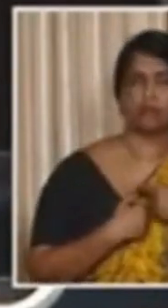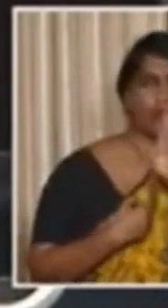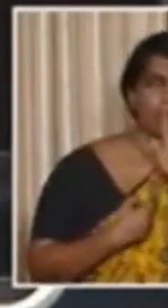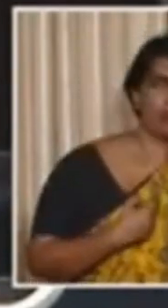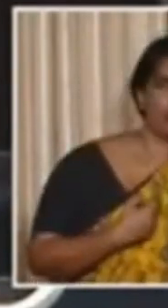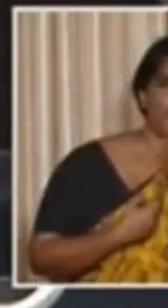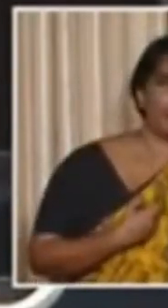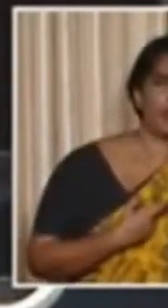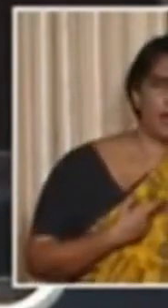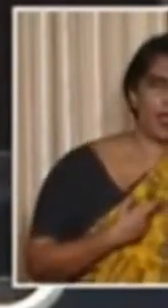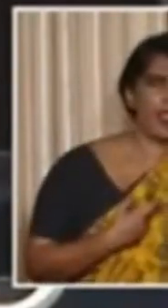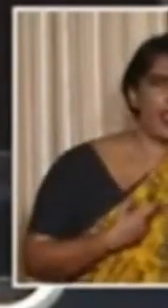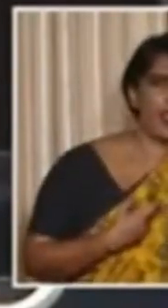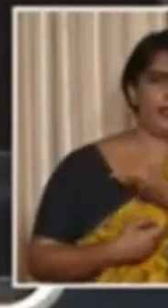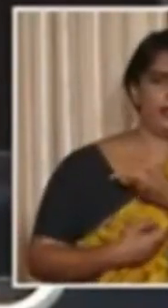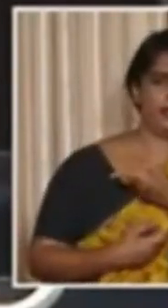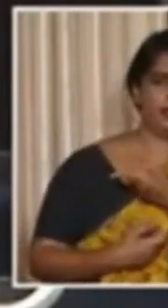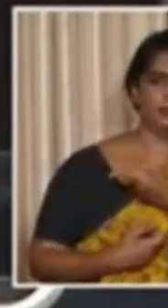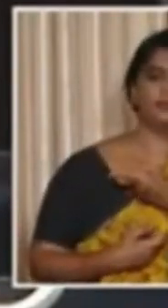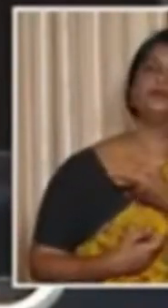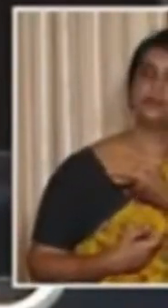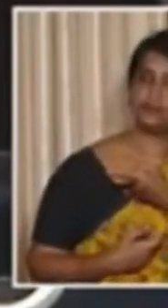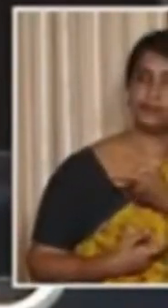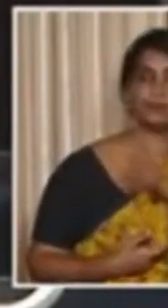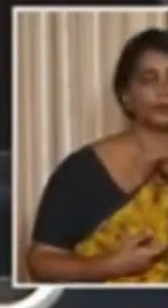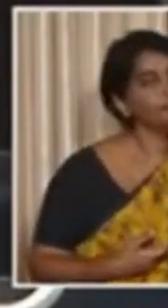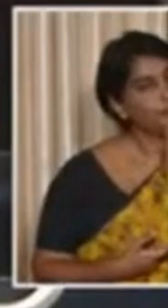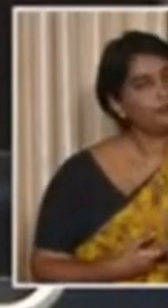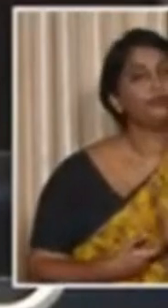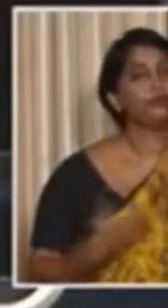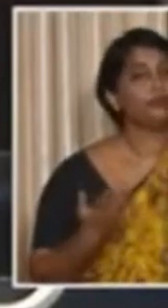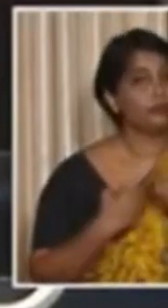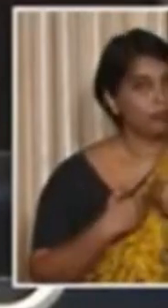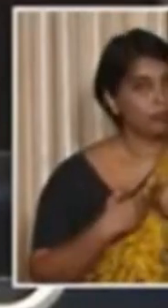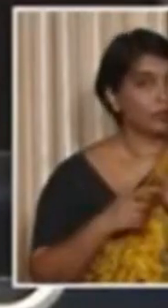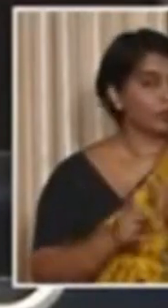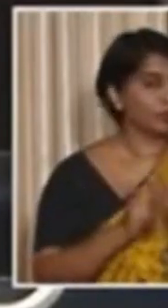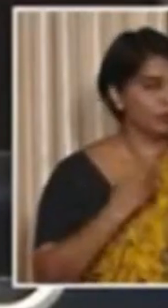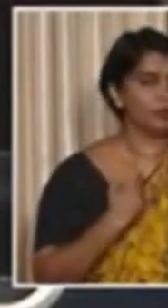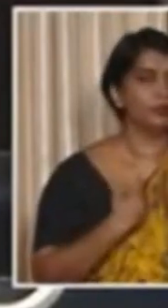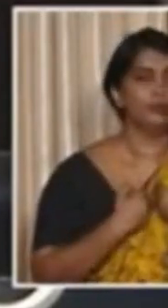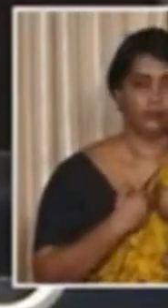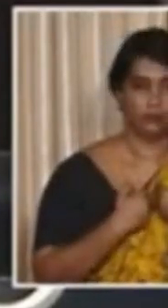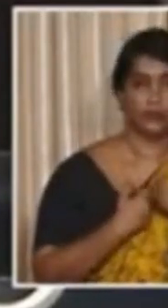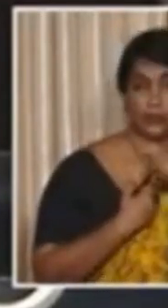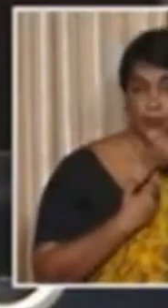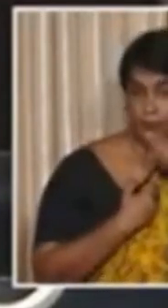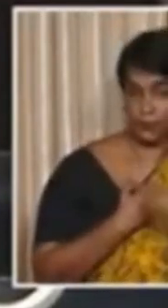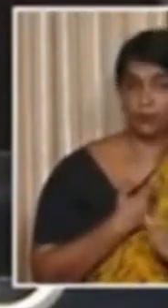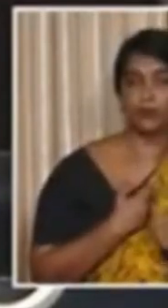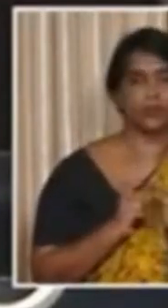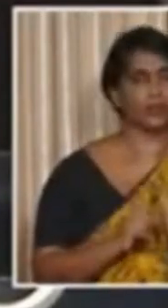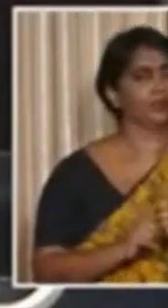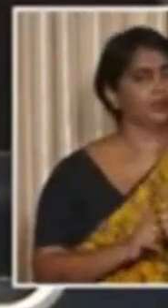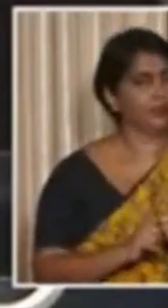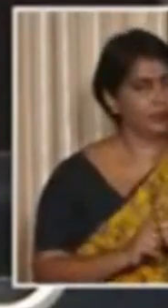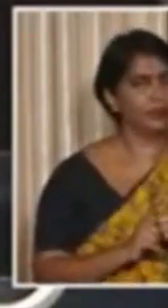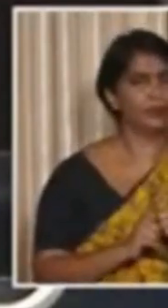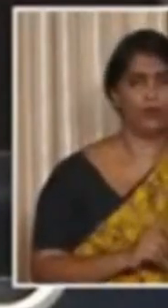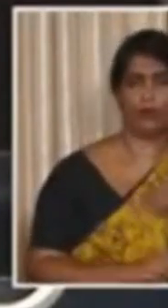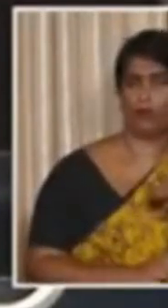வேண்டும். என்னை பொறுத்தமட்டிலே, எங்களை பொறுத்தமட்டிலே பாரிய கண்டனத்தை இந்த சபையிலே யாருமே அந்த அளவிற்கு